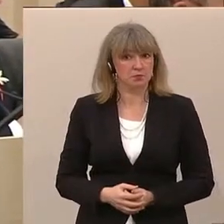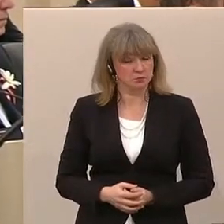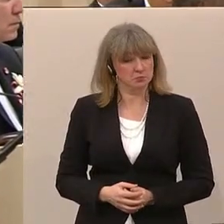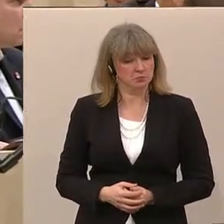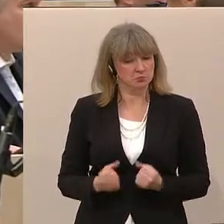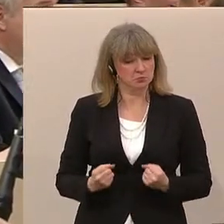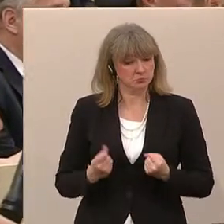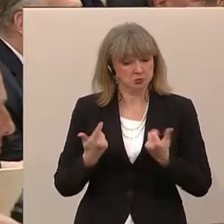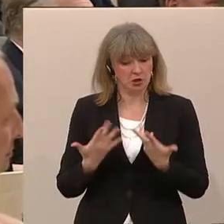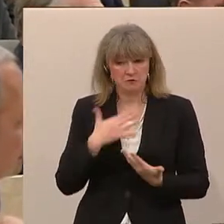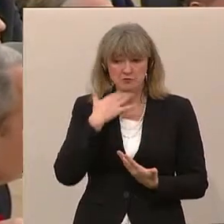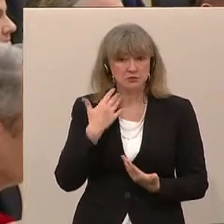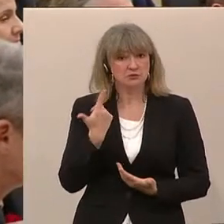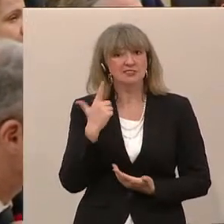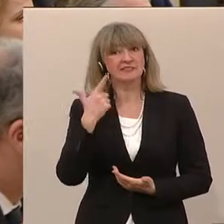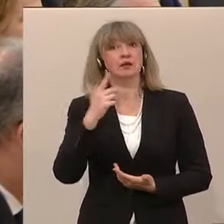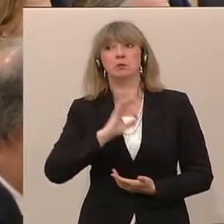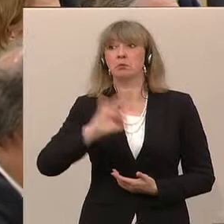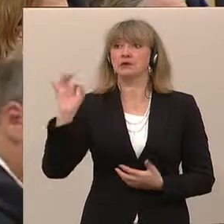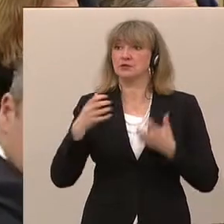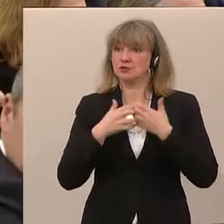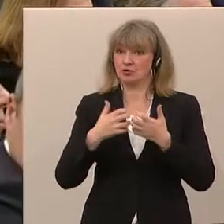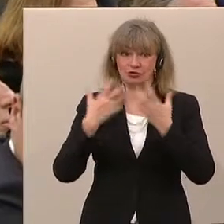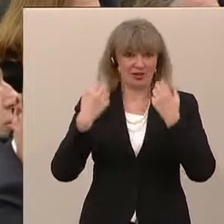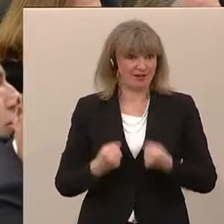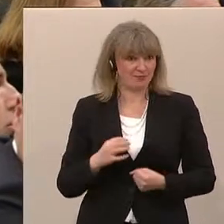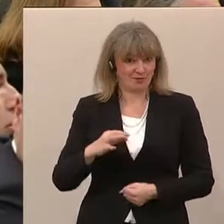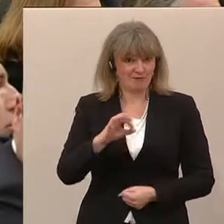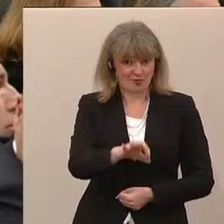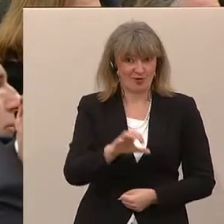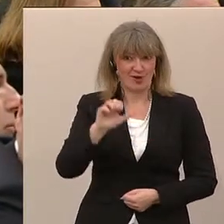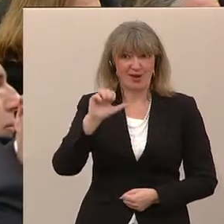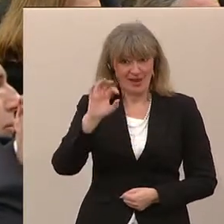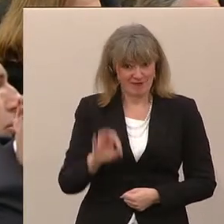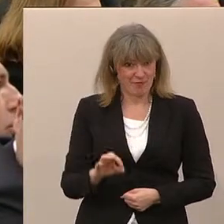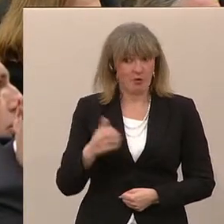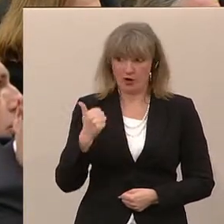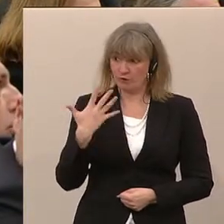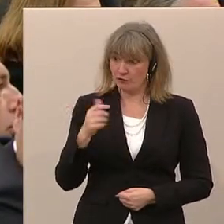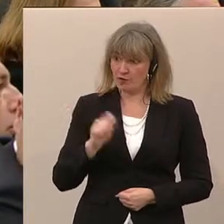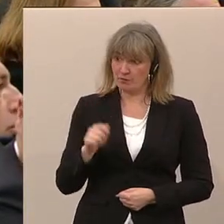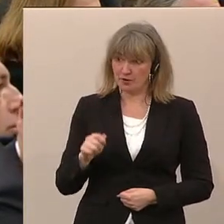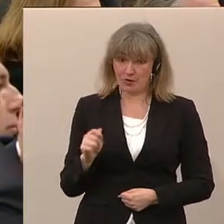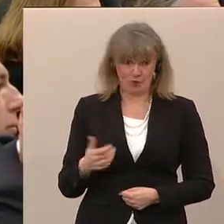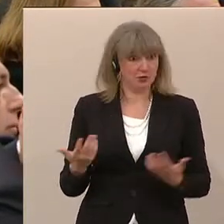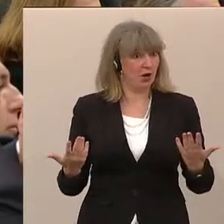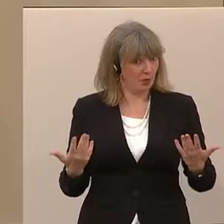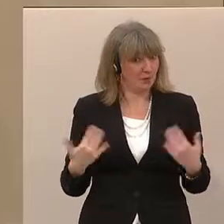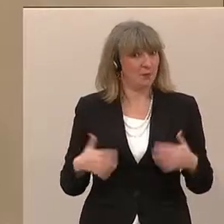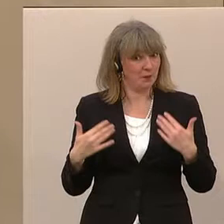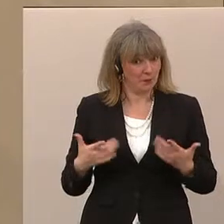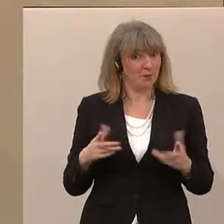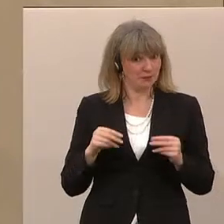Zahl an Abgeordneten, das zweitbeste historische Ergebnis für die FPÖ mit 51 Abgeordneten in der Geschichte. Und das ist natürlich auch eine